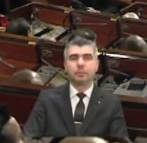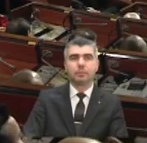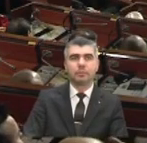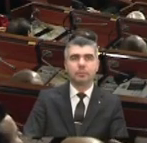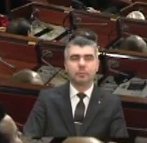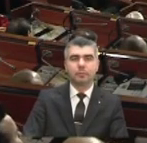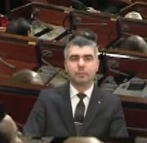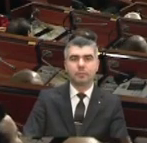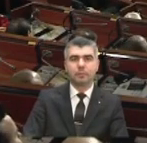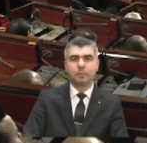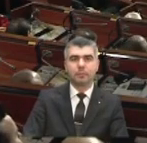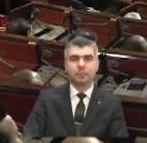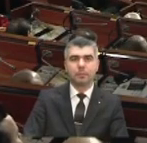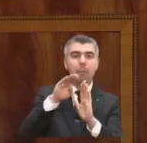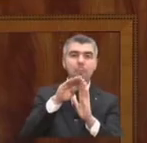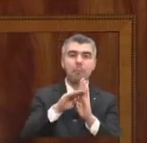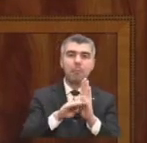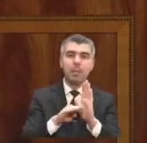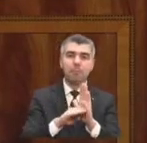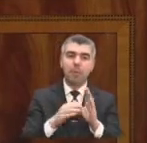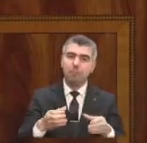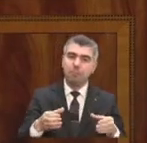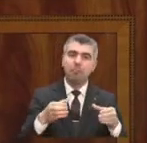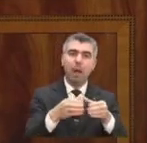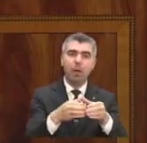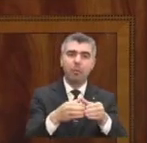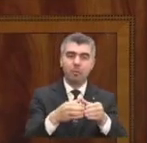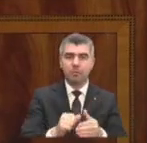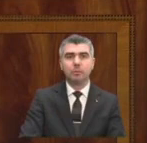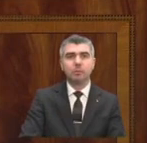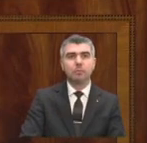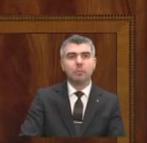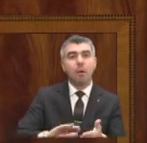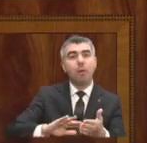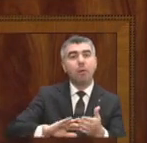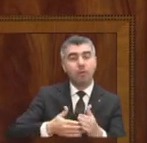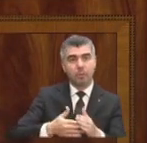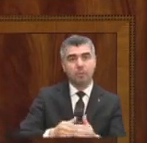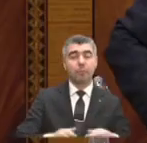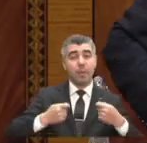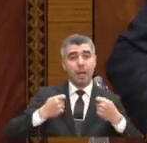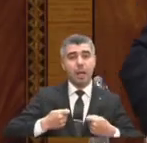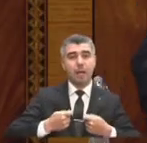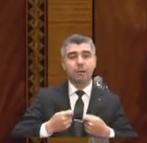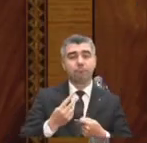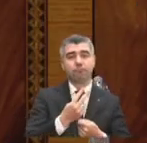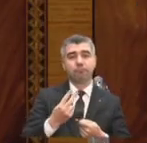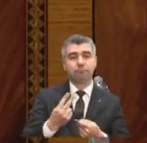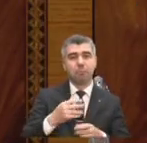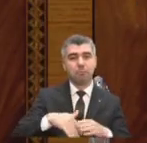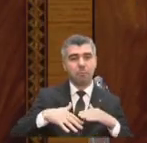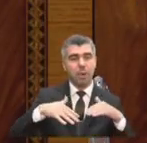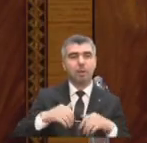المغربي يئن تحت وطاه غلاء مضاربات الى غير ذلك لماذا البرلمان او عجز